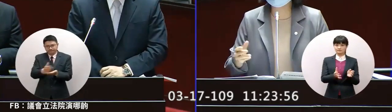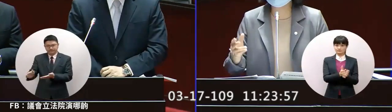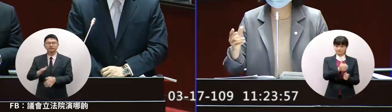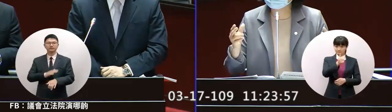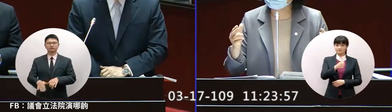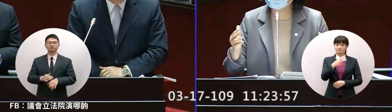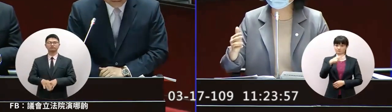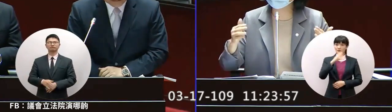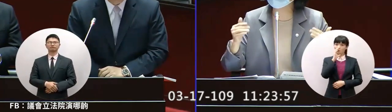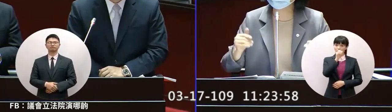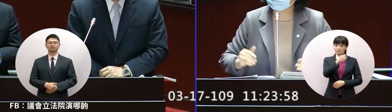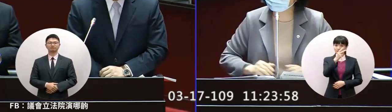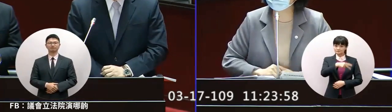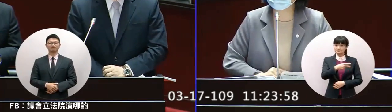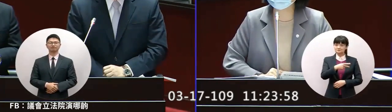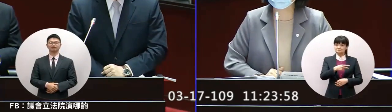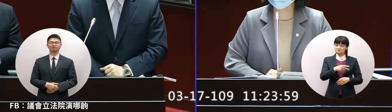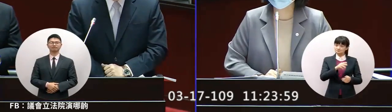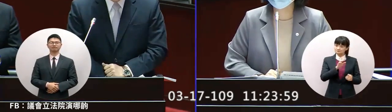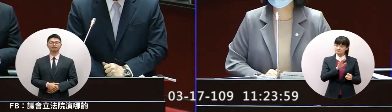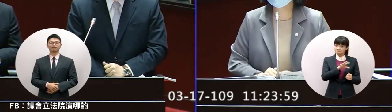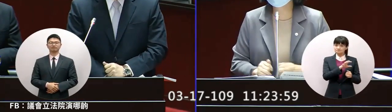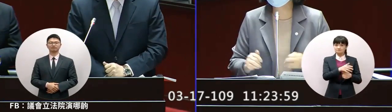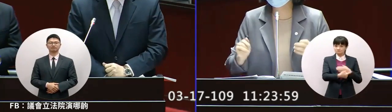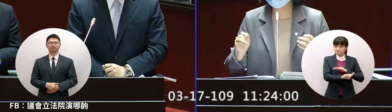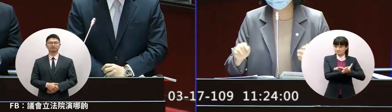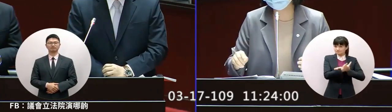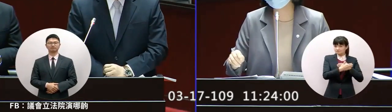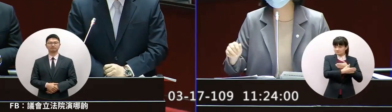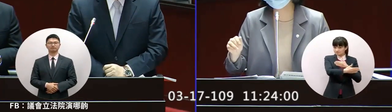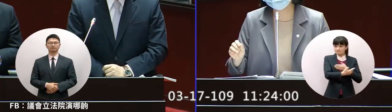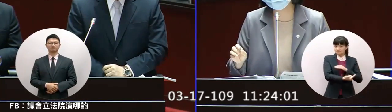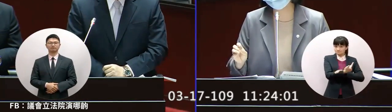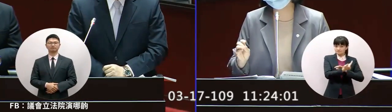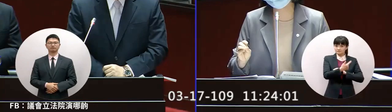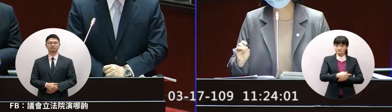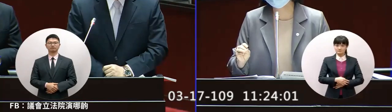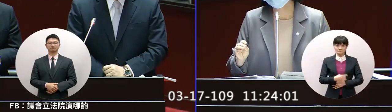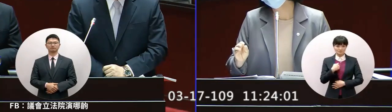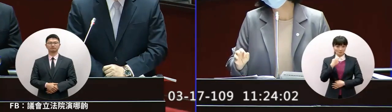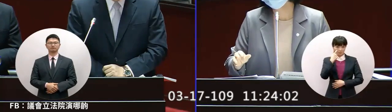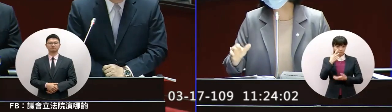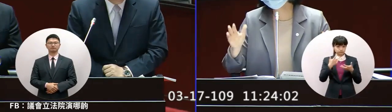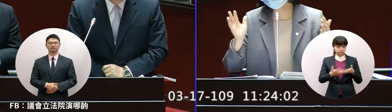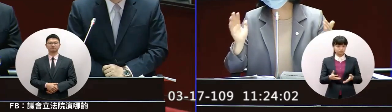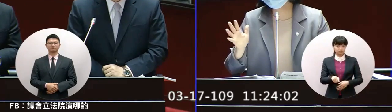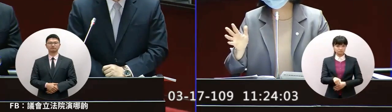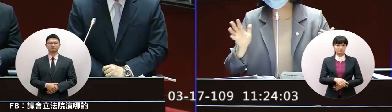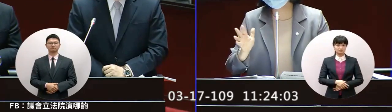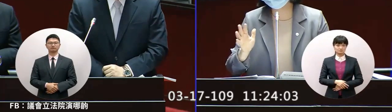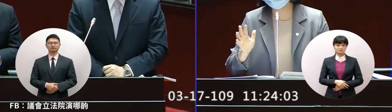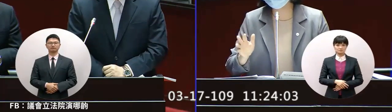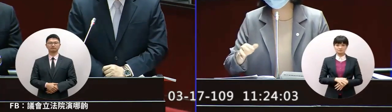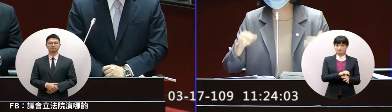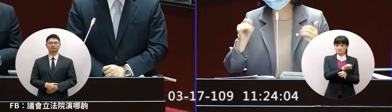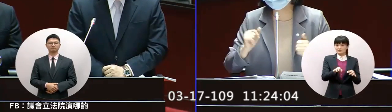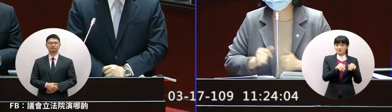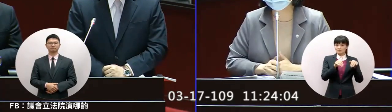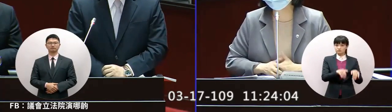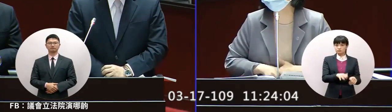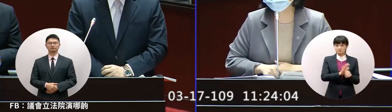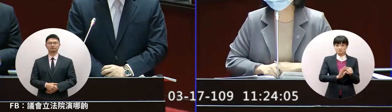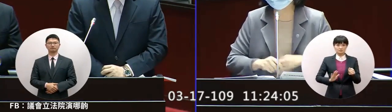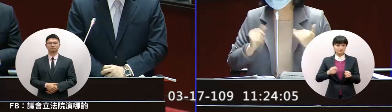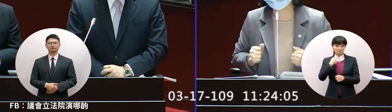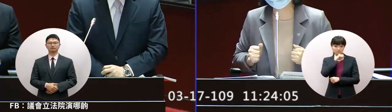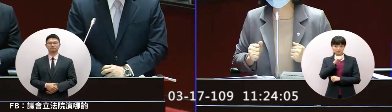你个登一个个个进度个催急嘞。我的意思是说，我们还是会很在乎这个。受到景气的冲击以外，国产车